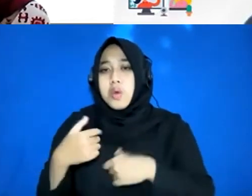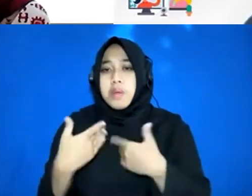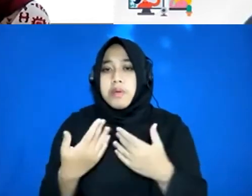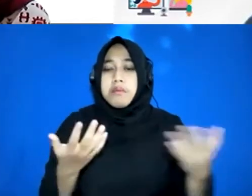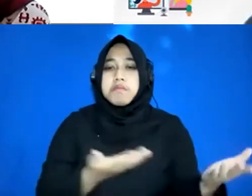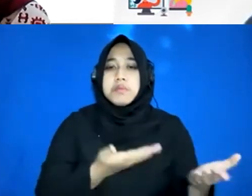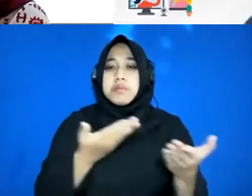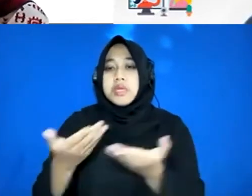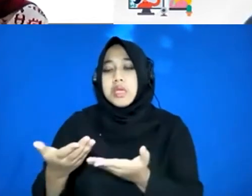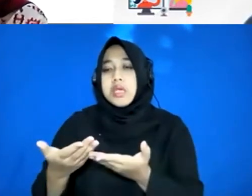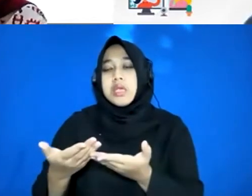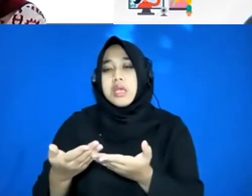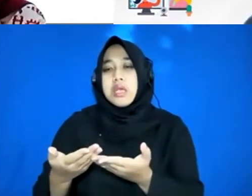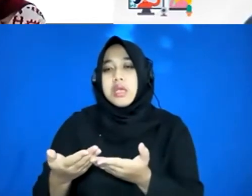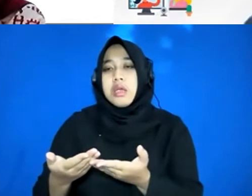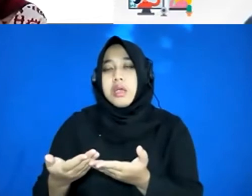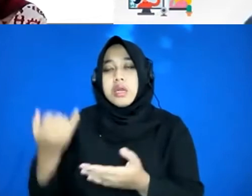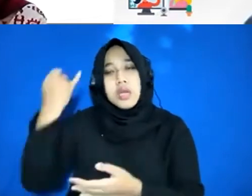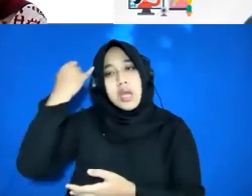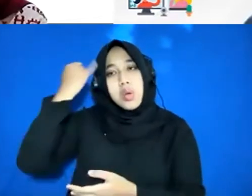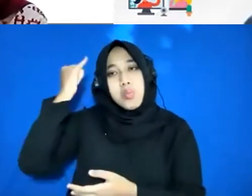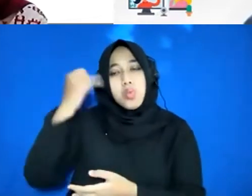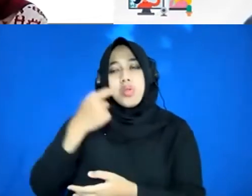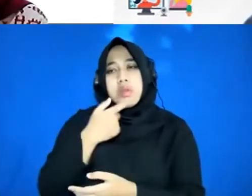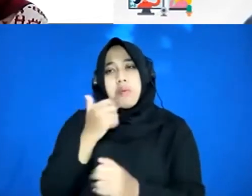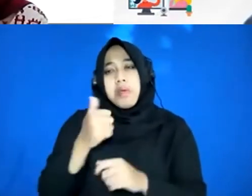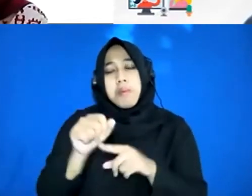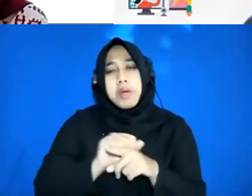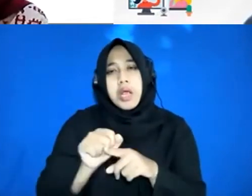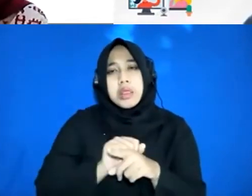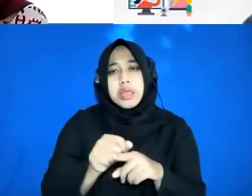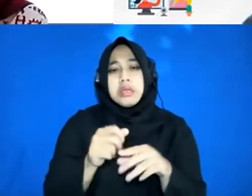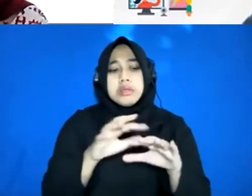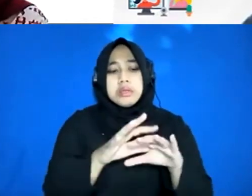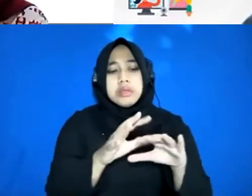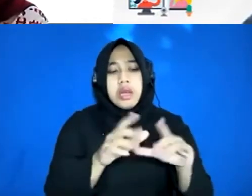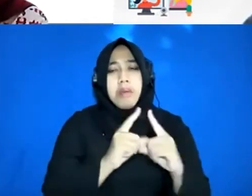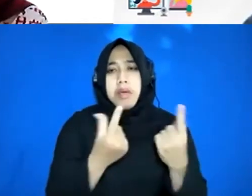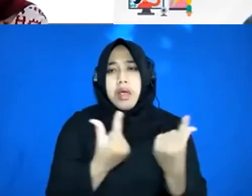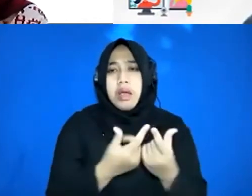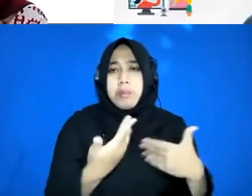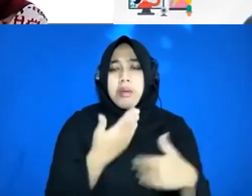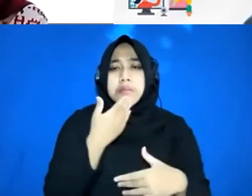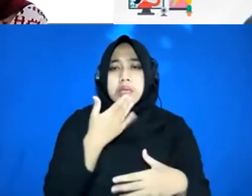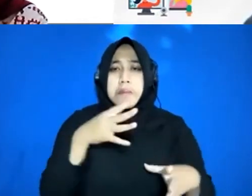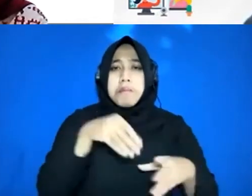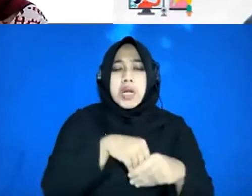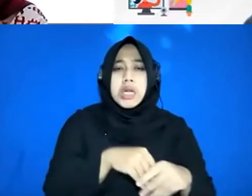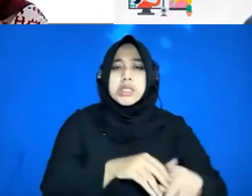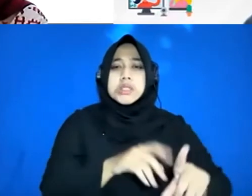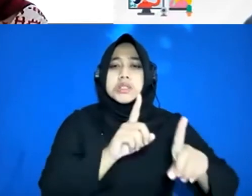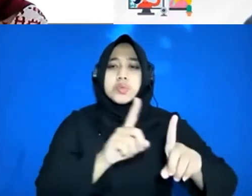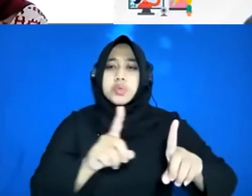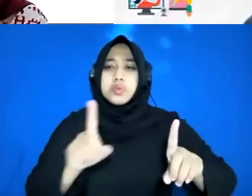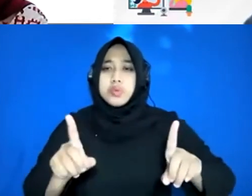memberikan wawasan terkait bagaimana berpraktek di lapangan itu. Biasanya kita ambil peran beberapa